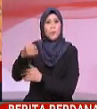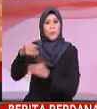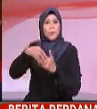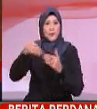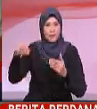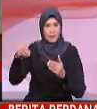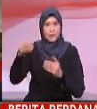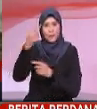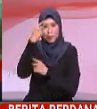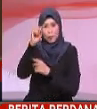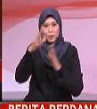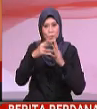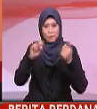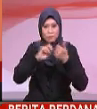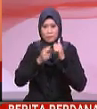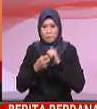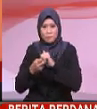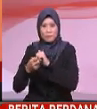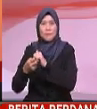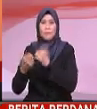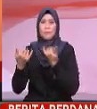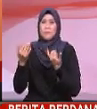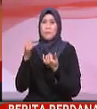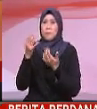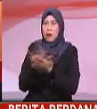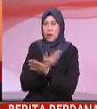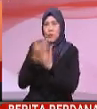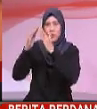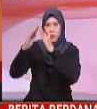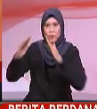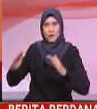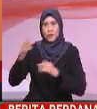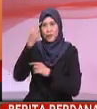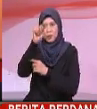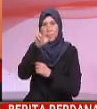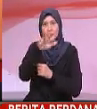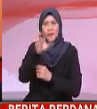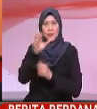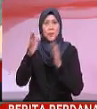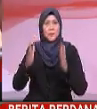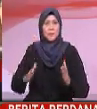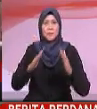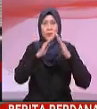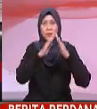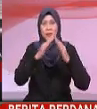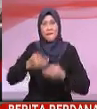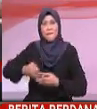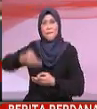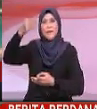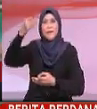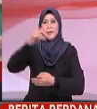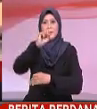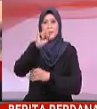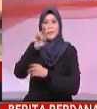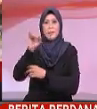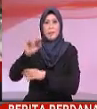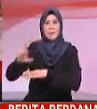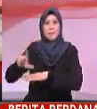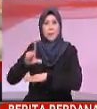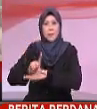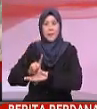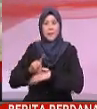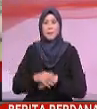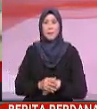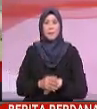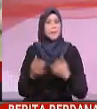RM50 juta bagi menyelesaikan isu kediaman baharu untuk 300 pemilik unit flat Sri Labuan.